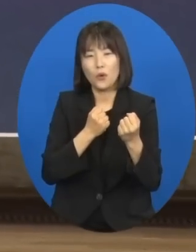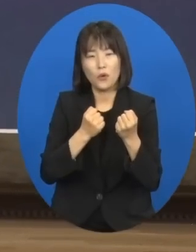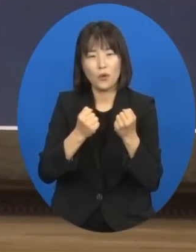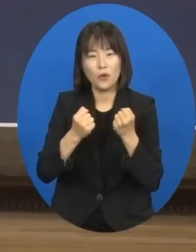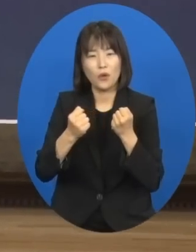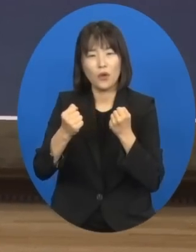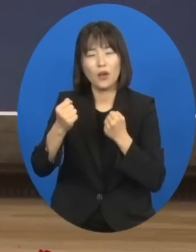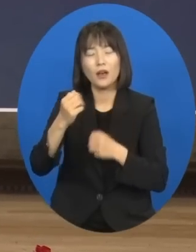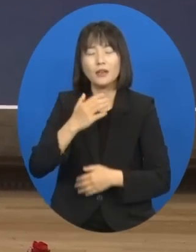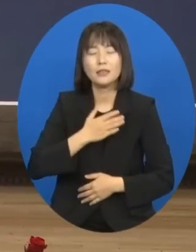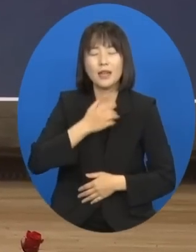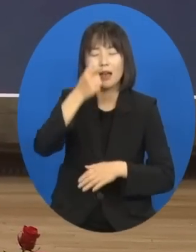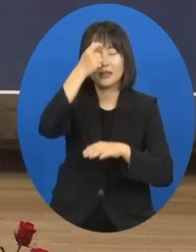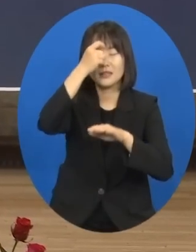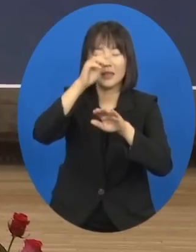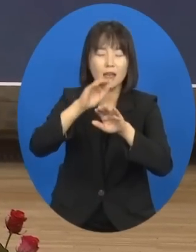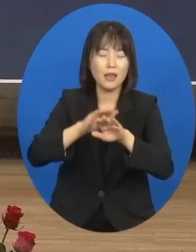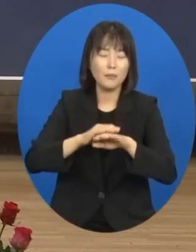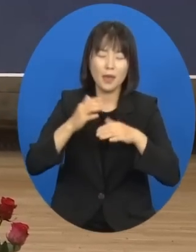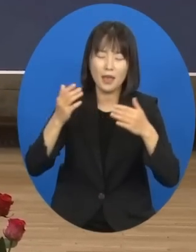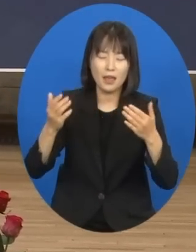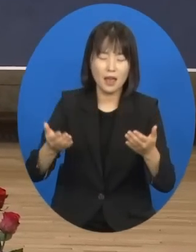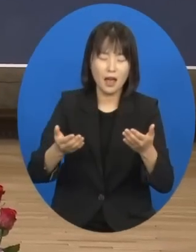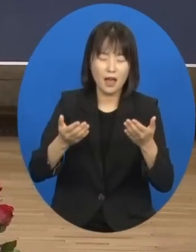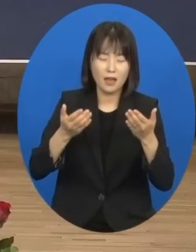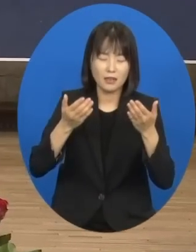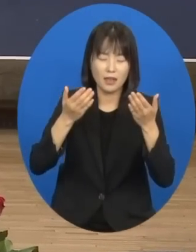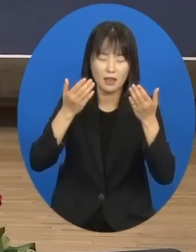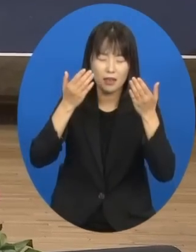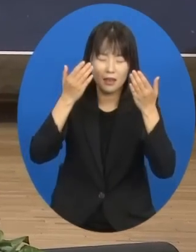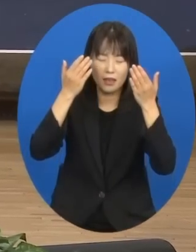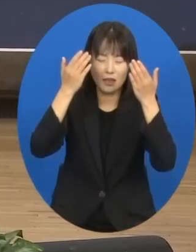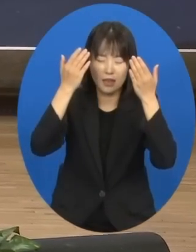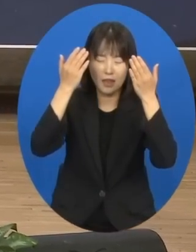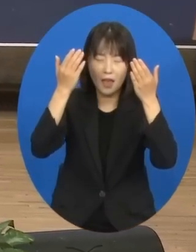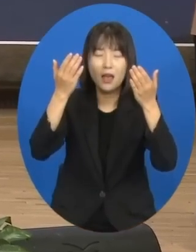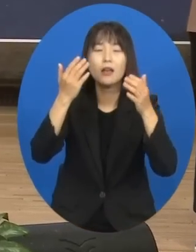상황에도 나는 예배하네.